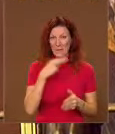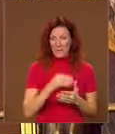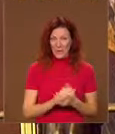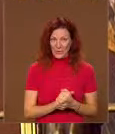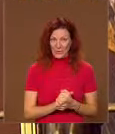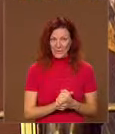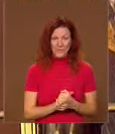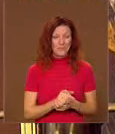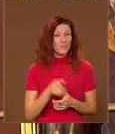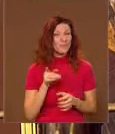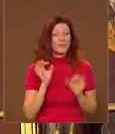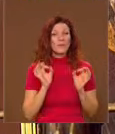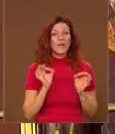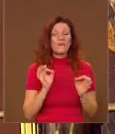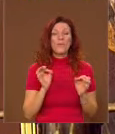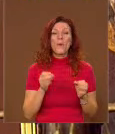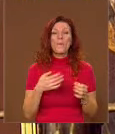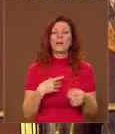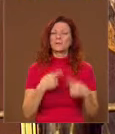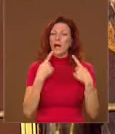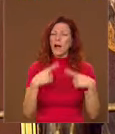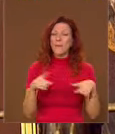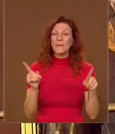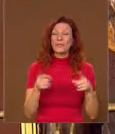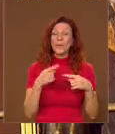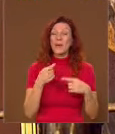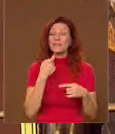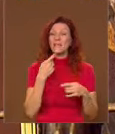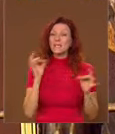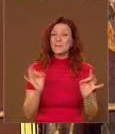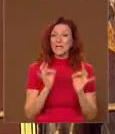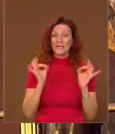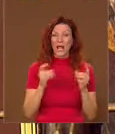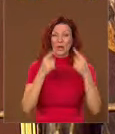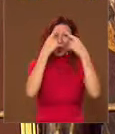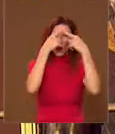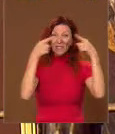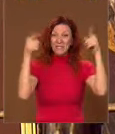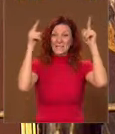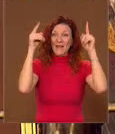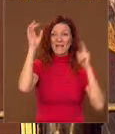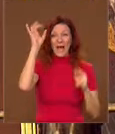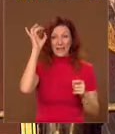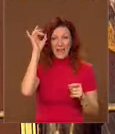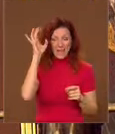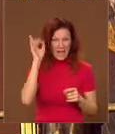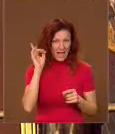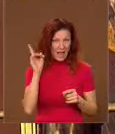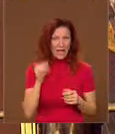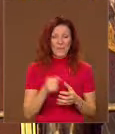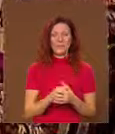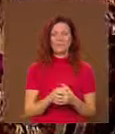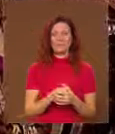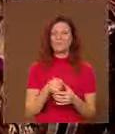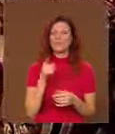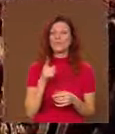Чуваме сега и тропара за Света неделя, за храмовия покровител